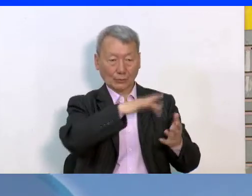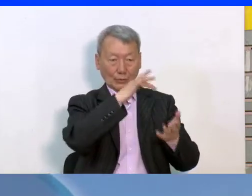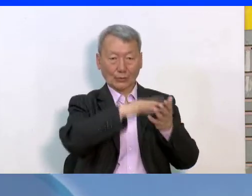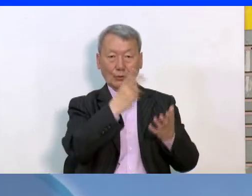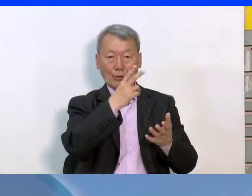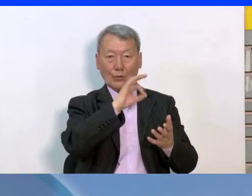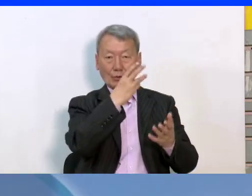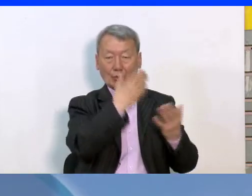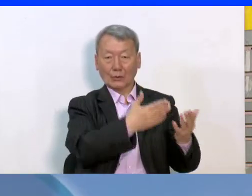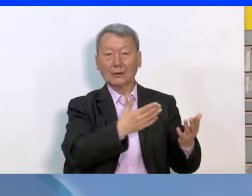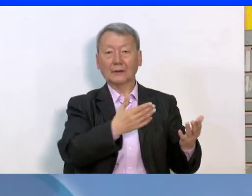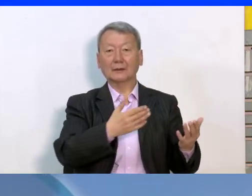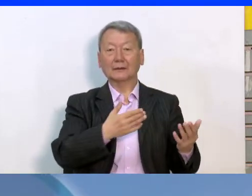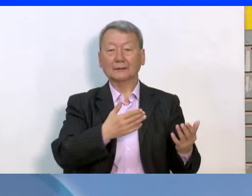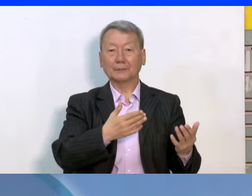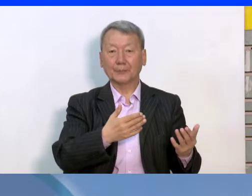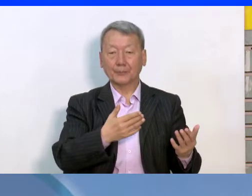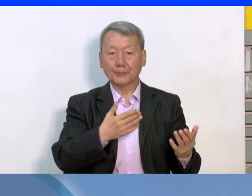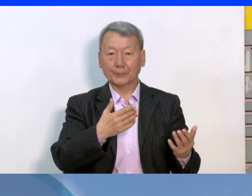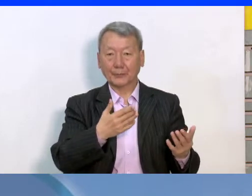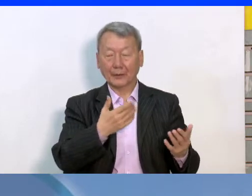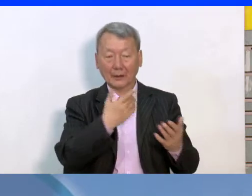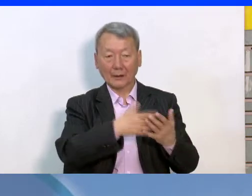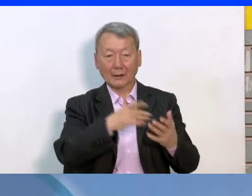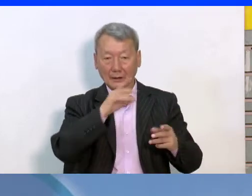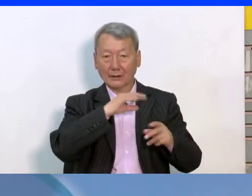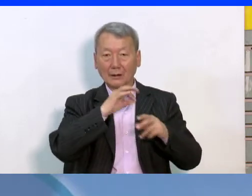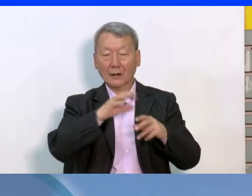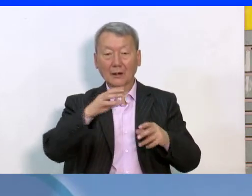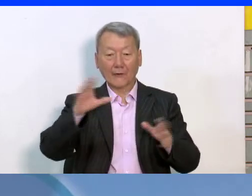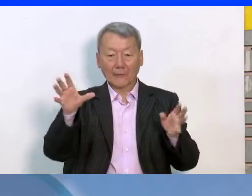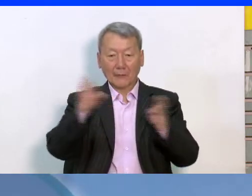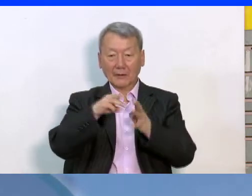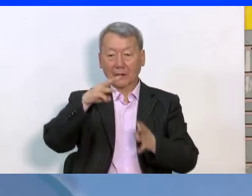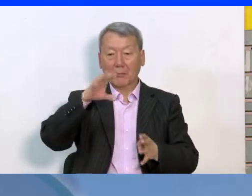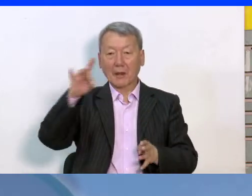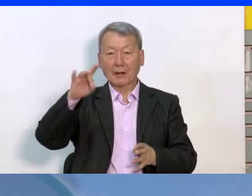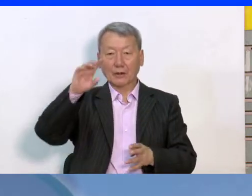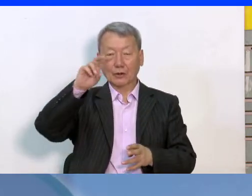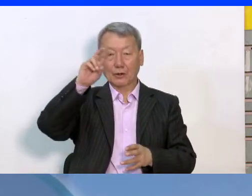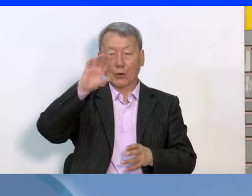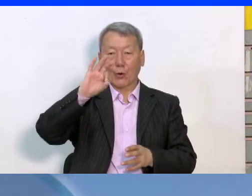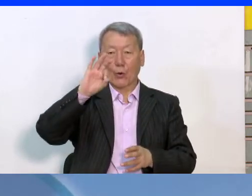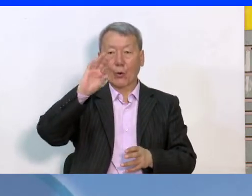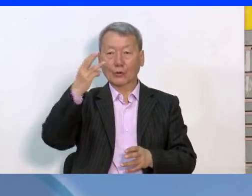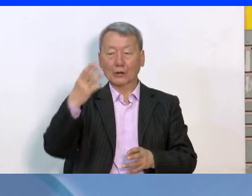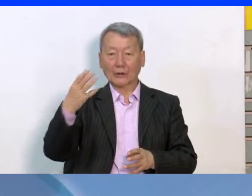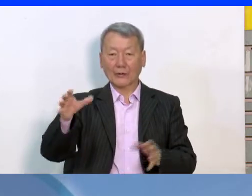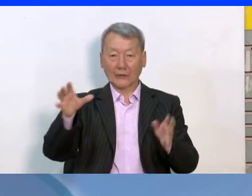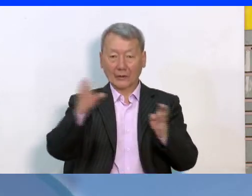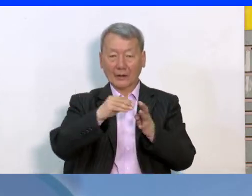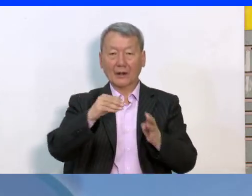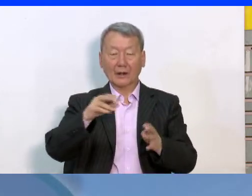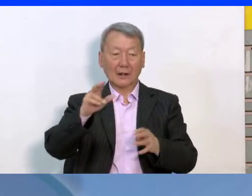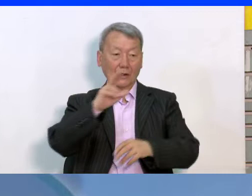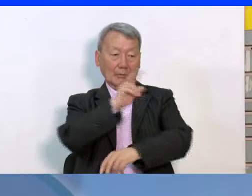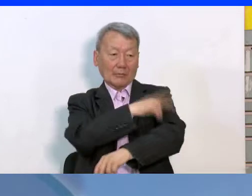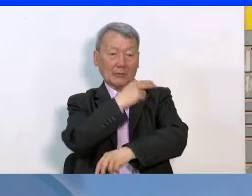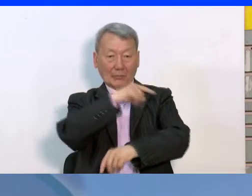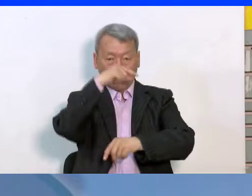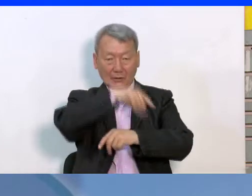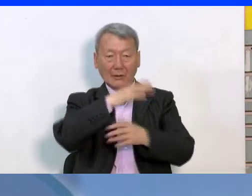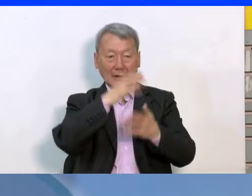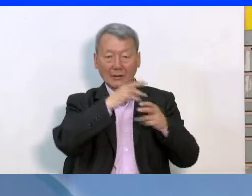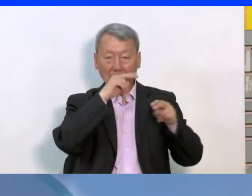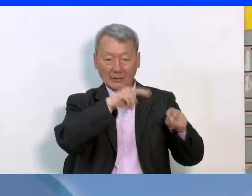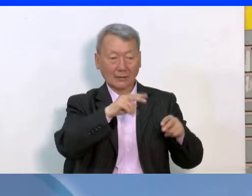дагы бул ооруда биргеликте иш алып барып атабыз мэрия менен өкүлчүлүктүн аппараты дагы. Ошондой эле медицина кызматкерлери дагы сени